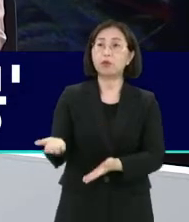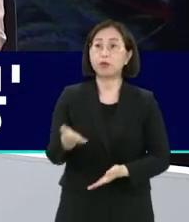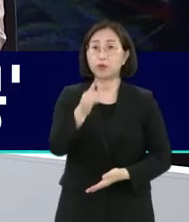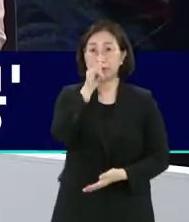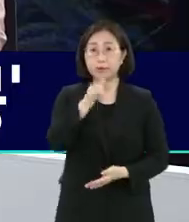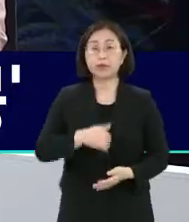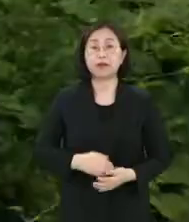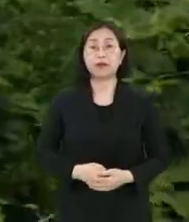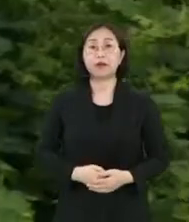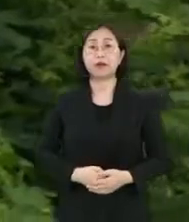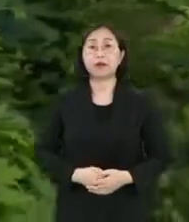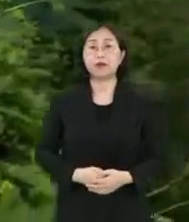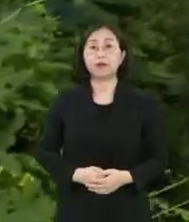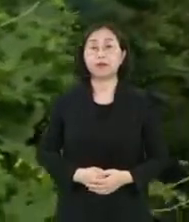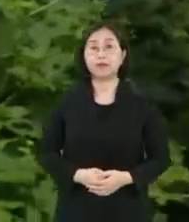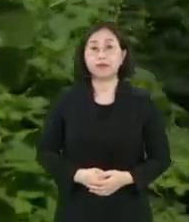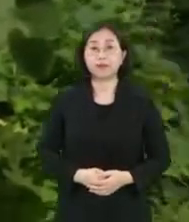보도입니다.